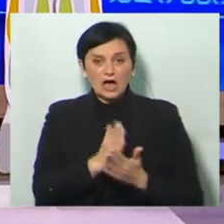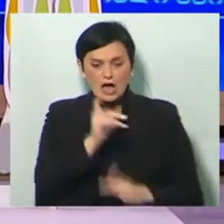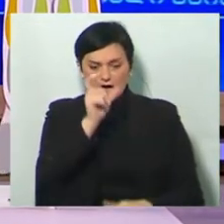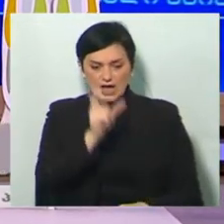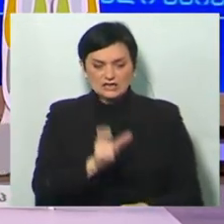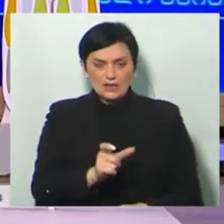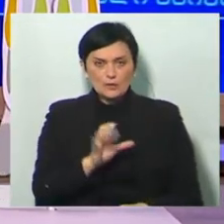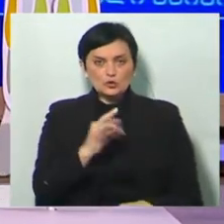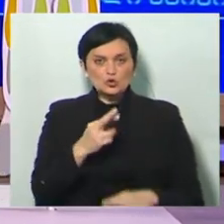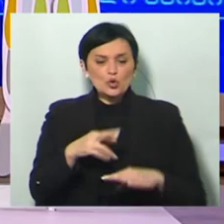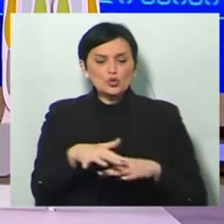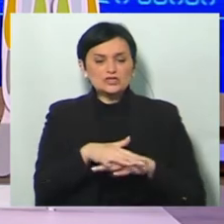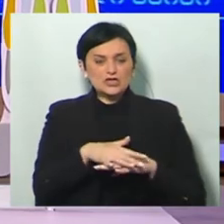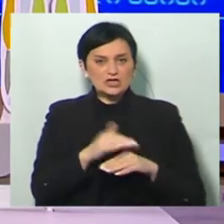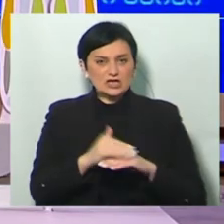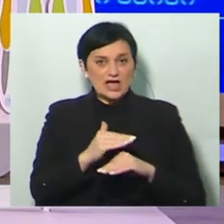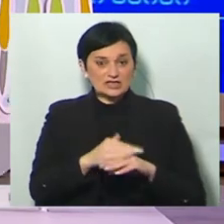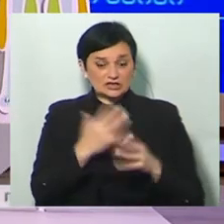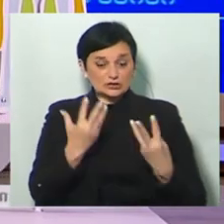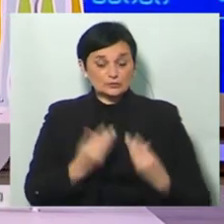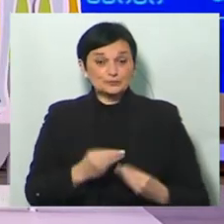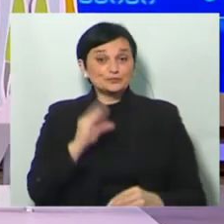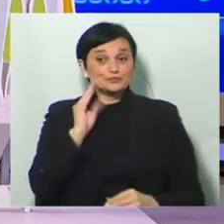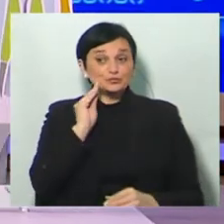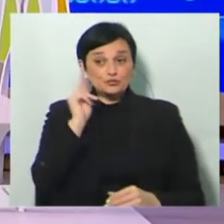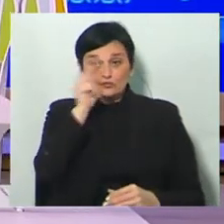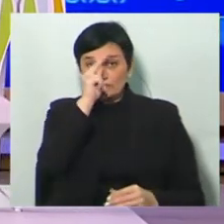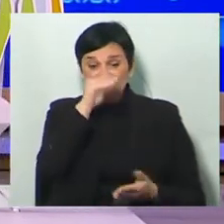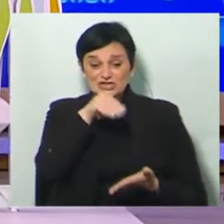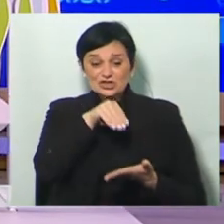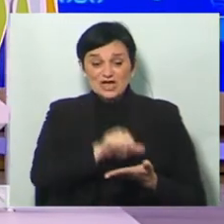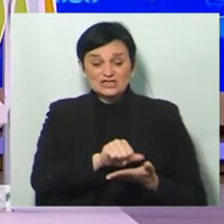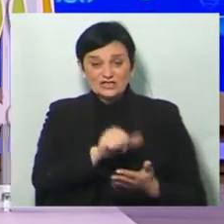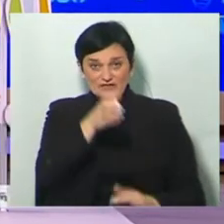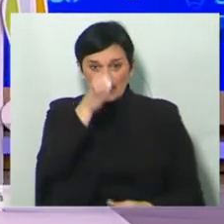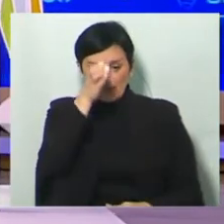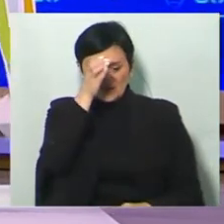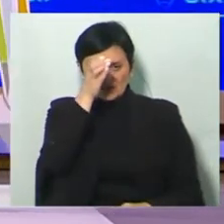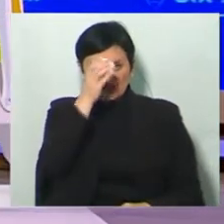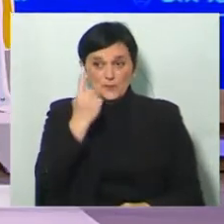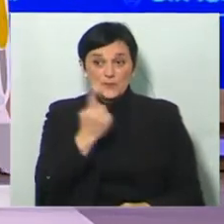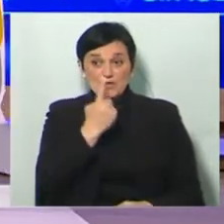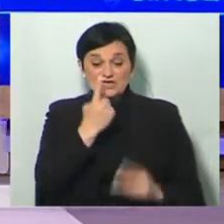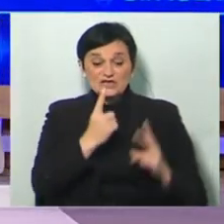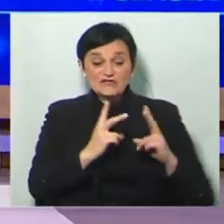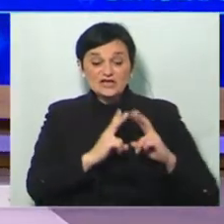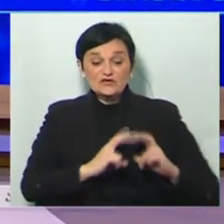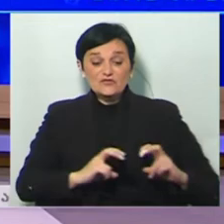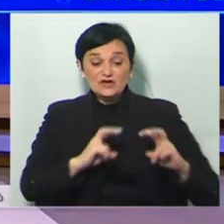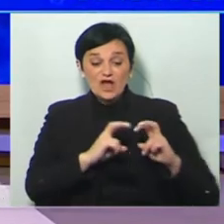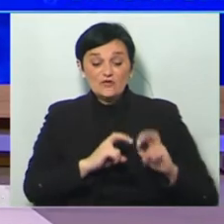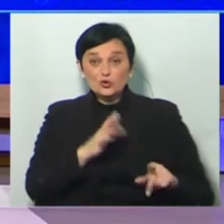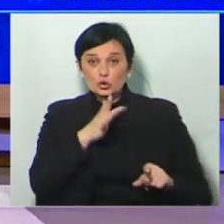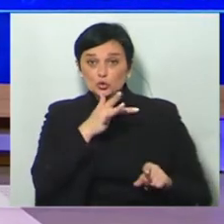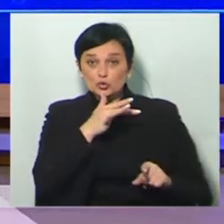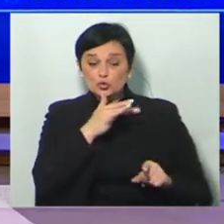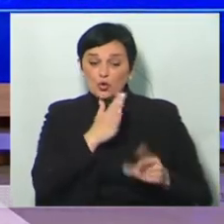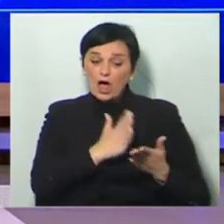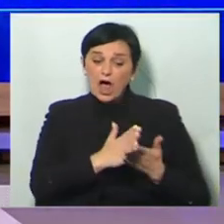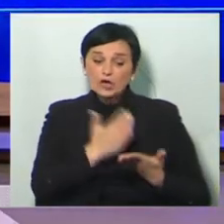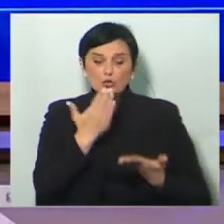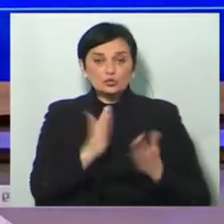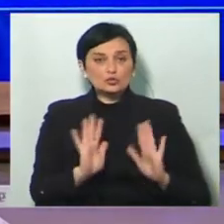ადამიანის სოციალური კეთილდღეობა. Და როდესაც შეისწავლეს მეცნიერებმა ჯერ კიდევ პირველი კვლევის ფარგლებში, არის თუ არა